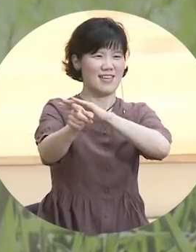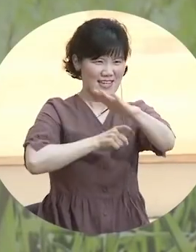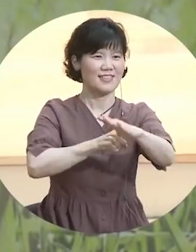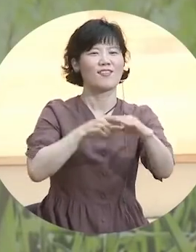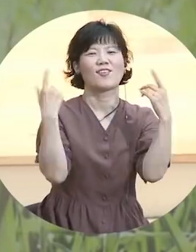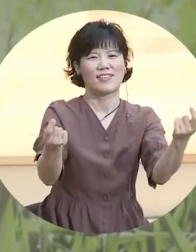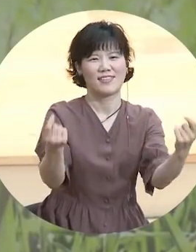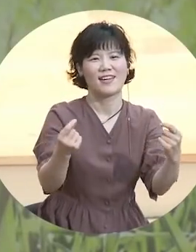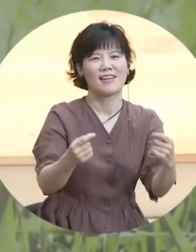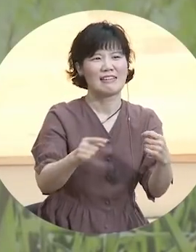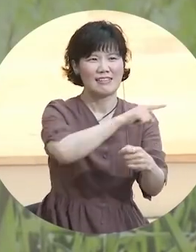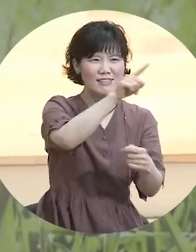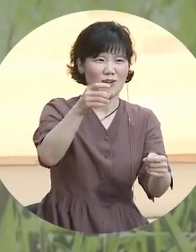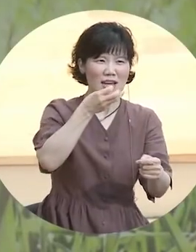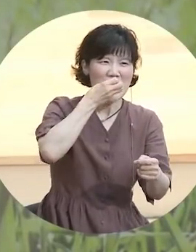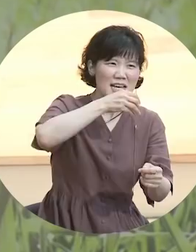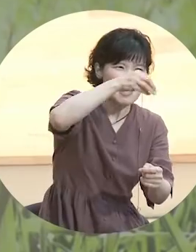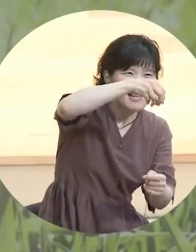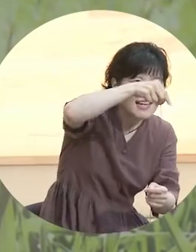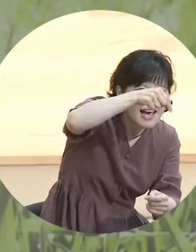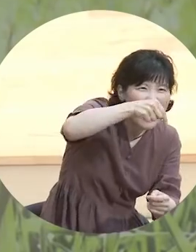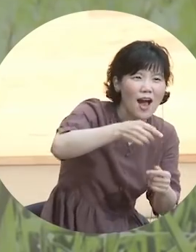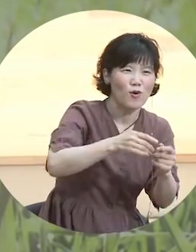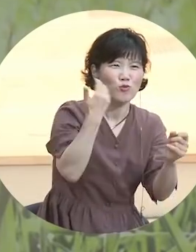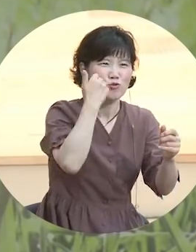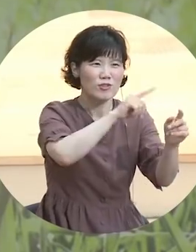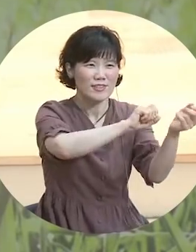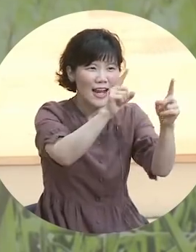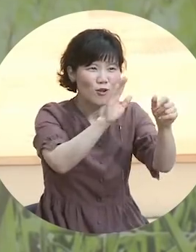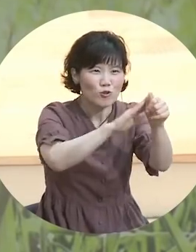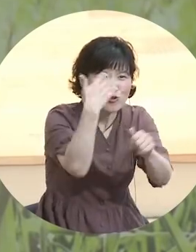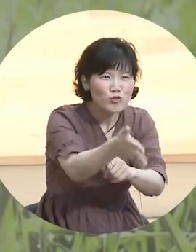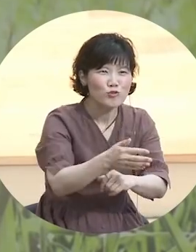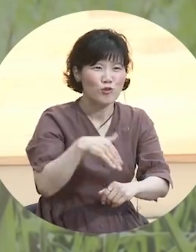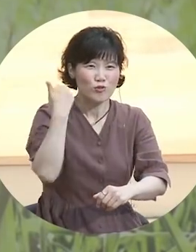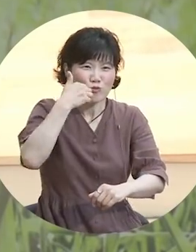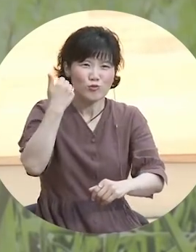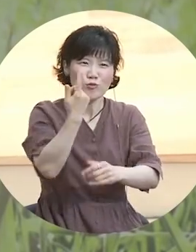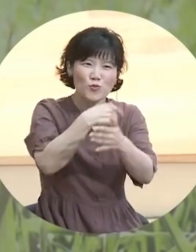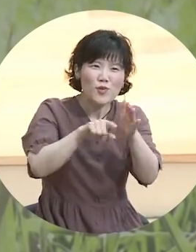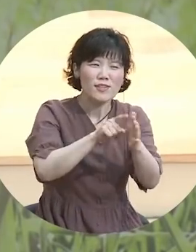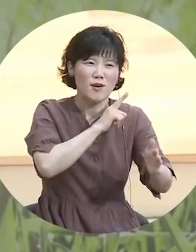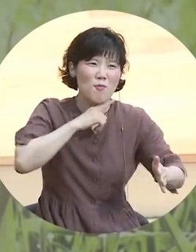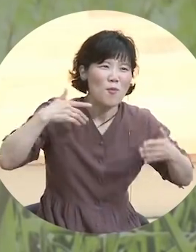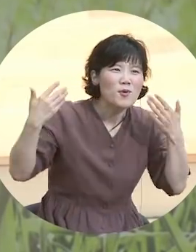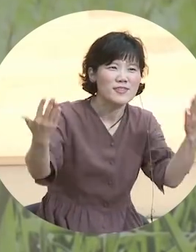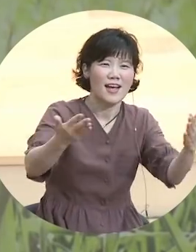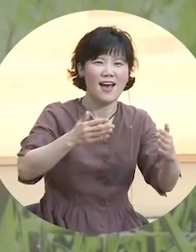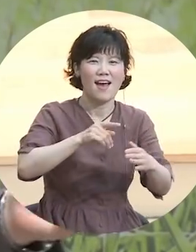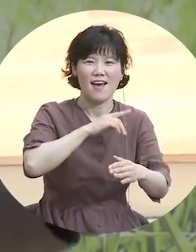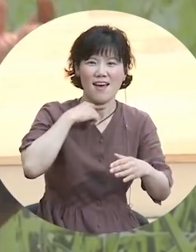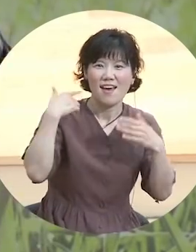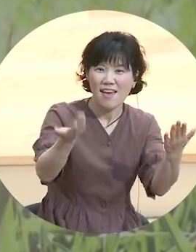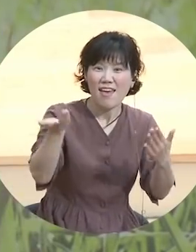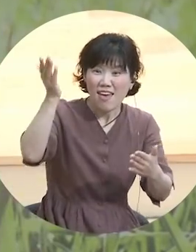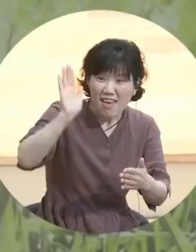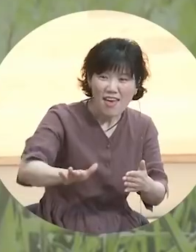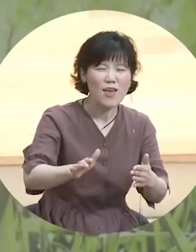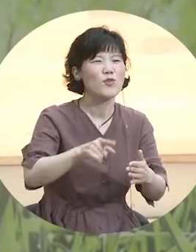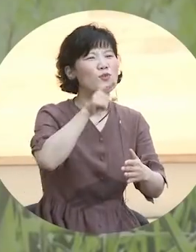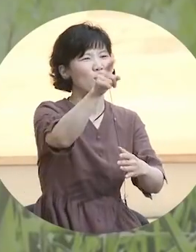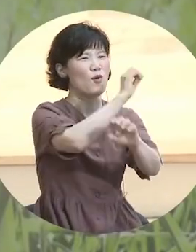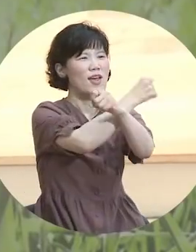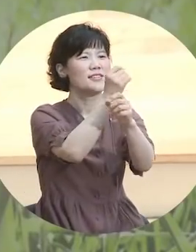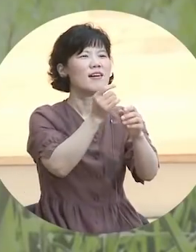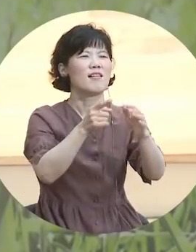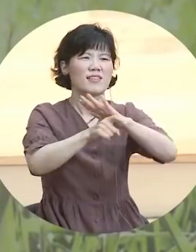맺는다 할지라도 손가락을 깨물어가지고 누군가를 살린다 하더라도 누군가를 위해서 희생하고 봉사한다 하더라도 해적선 안에 들어앉아